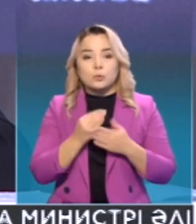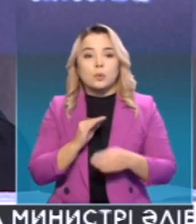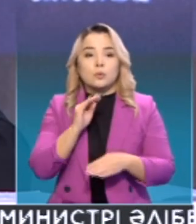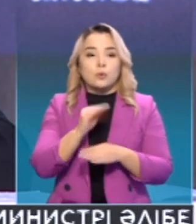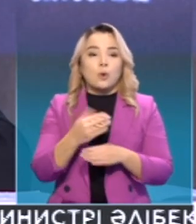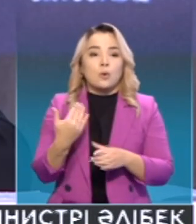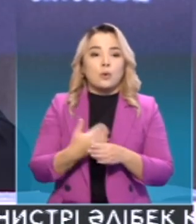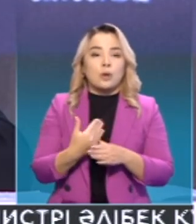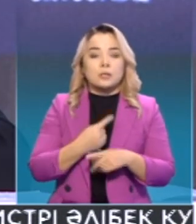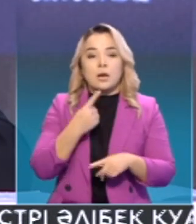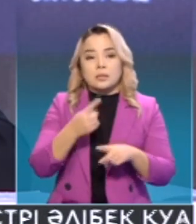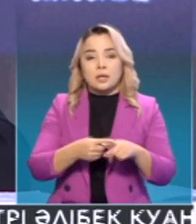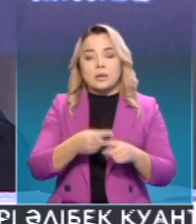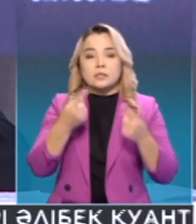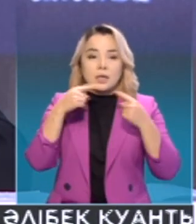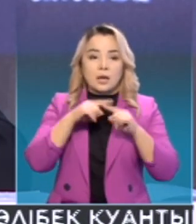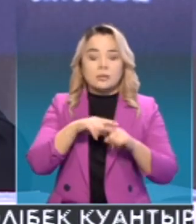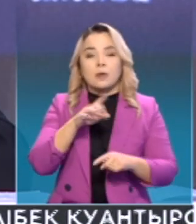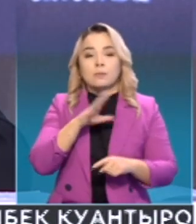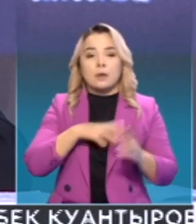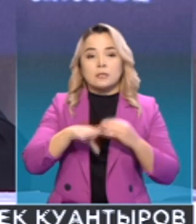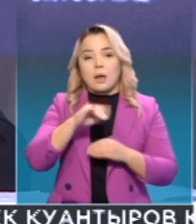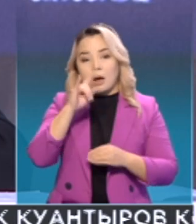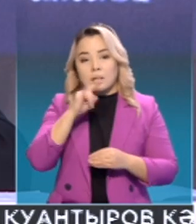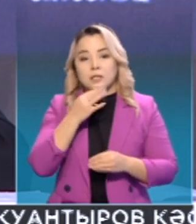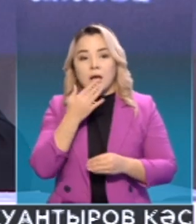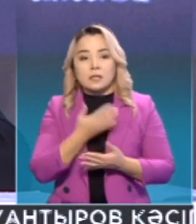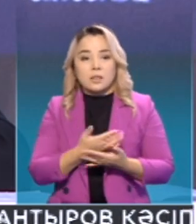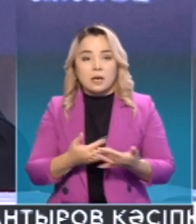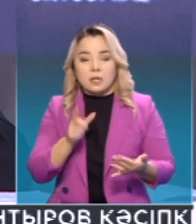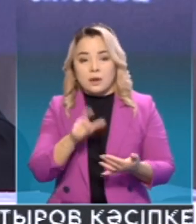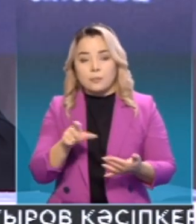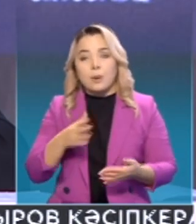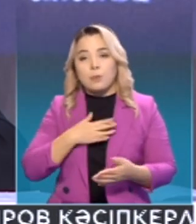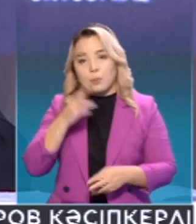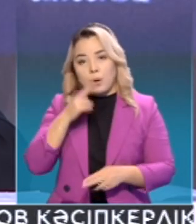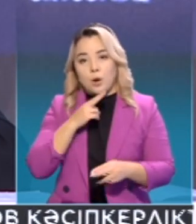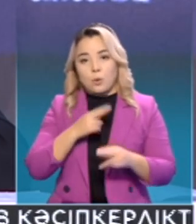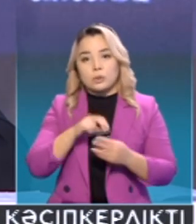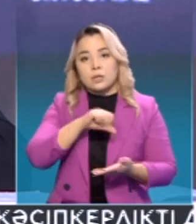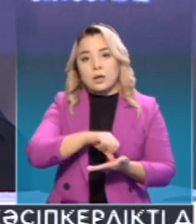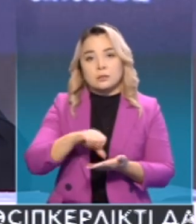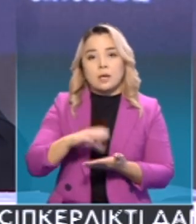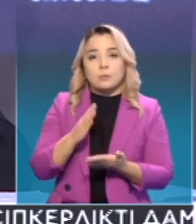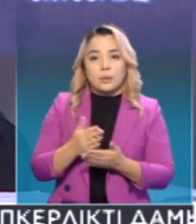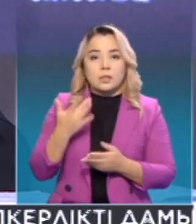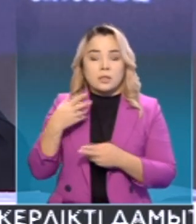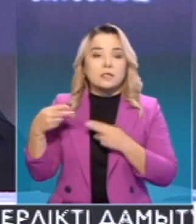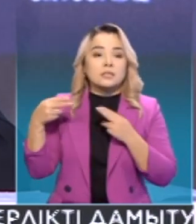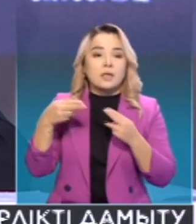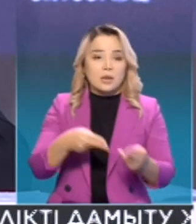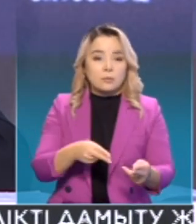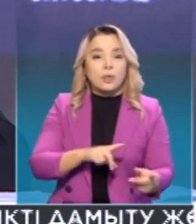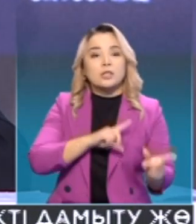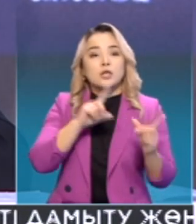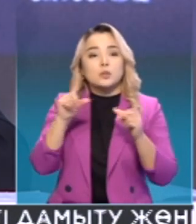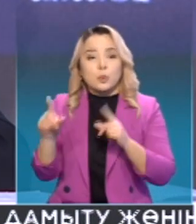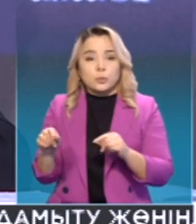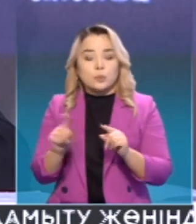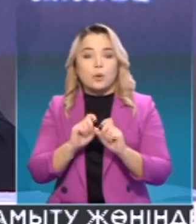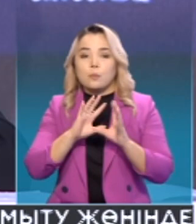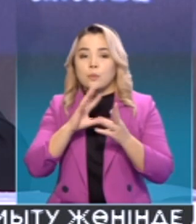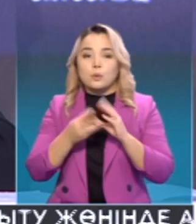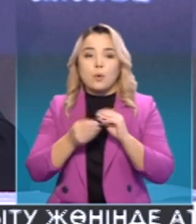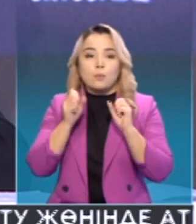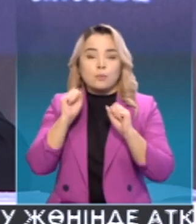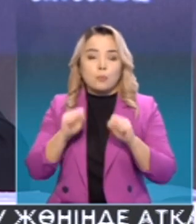қосам деген этникалық қазақтар болатын болса, яғни біздің бауырларымыз болатын болса, олардың келіп кетуіне толық мүмкіндік беріледі